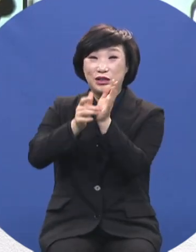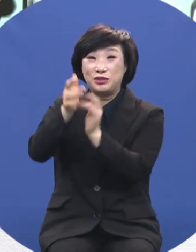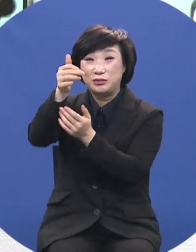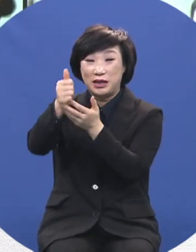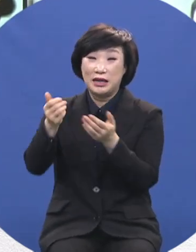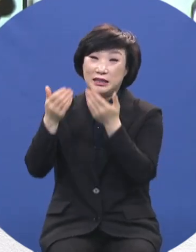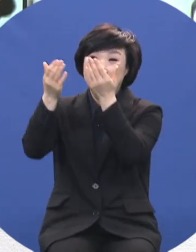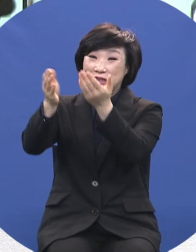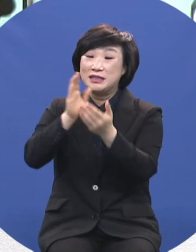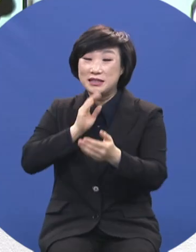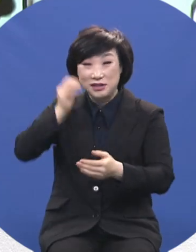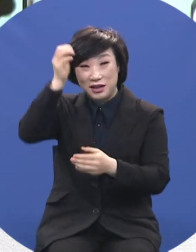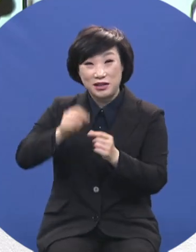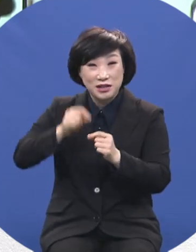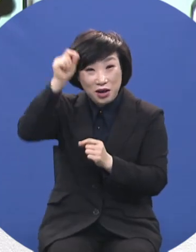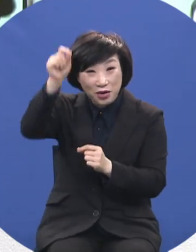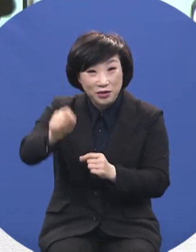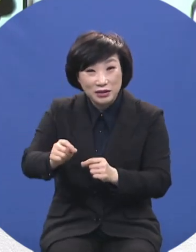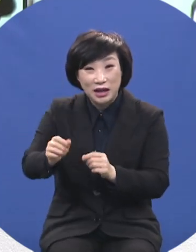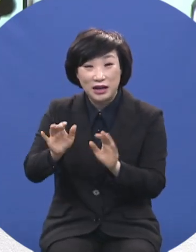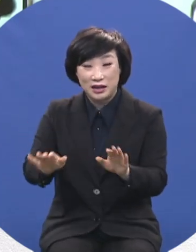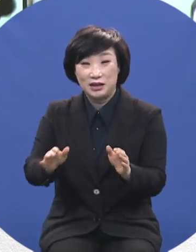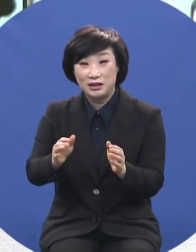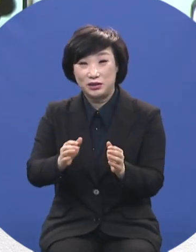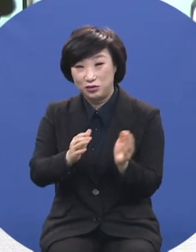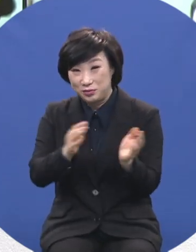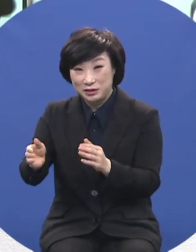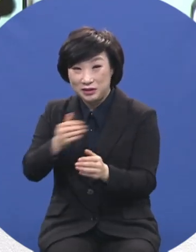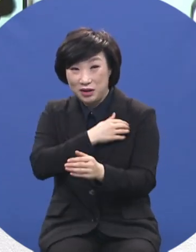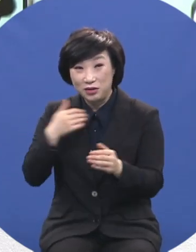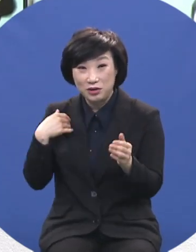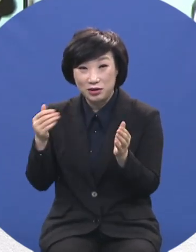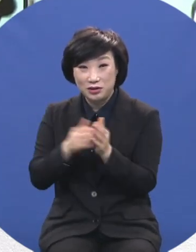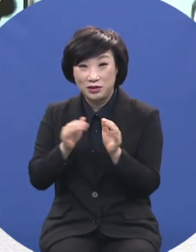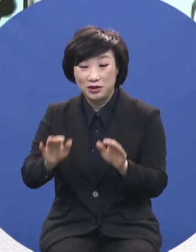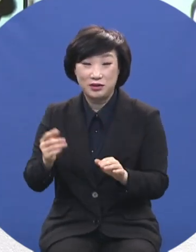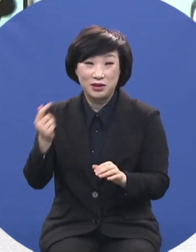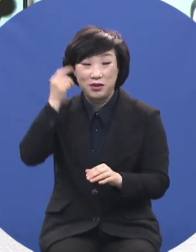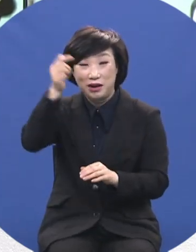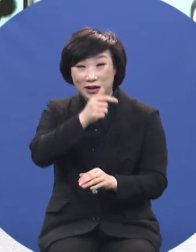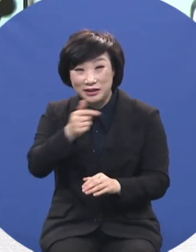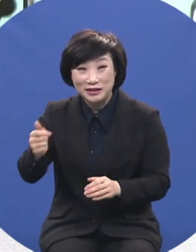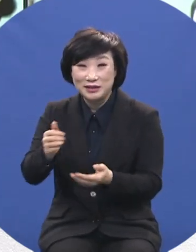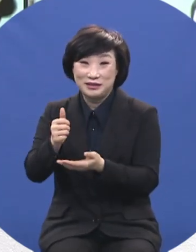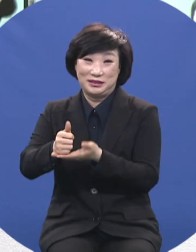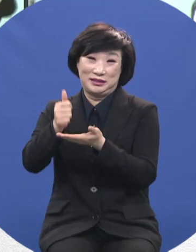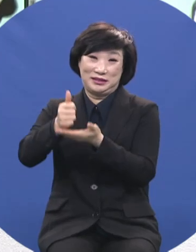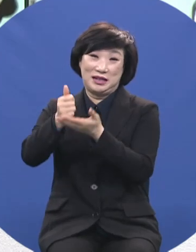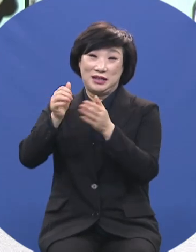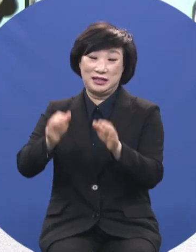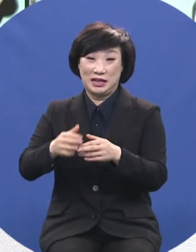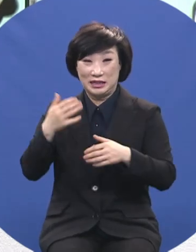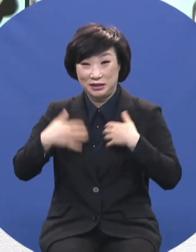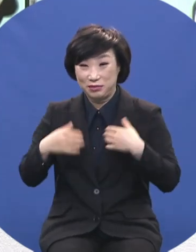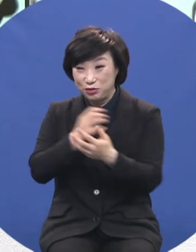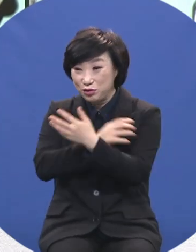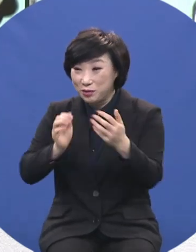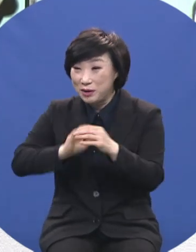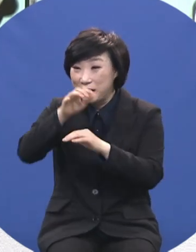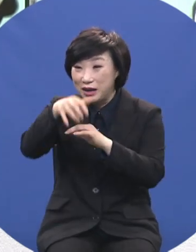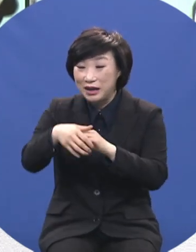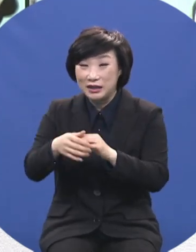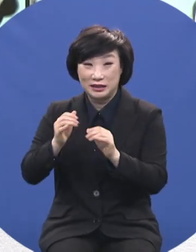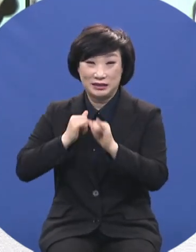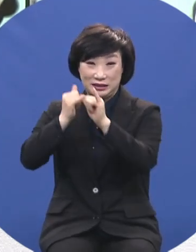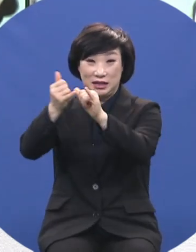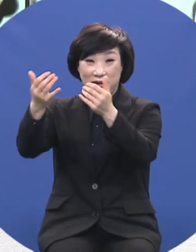신령한 영원한 작품을 넉넉히 준비했다면 영광스러운 칭찬과 기쁨이 넘치는 상을 받게